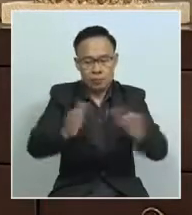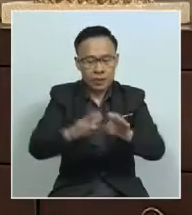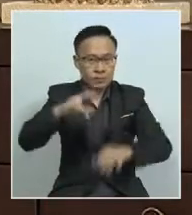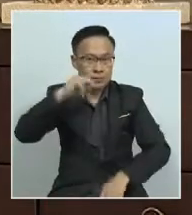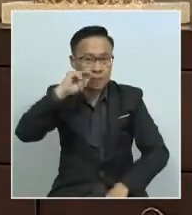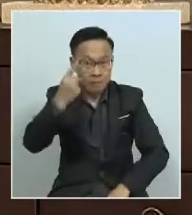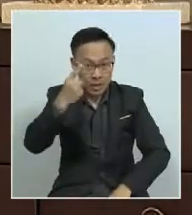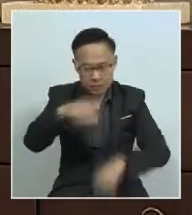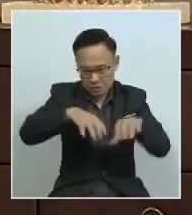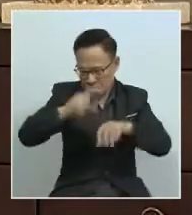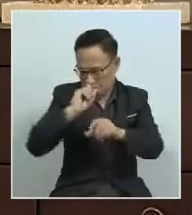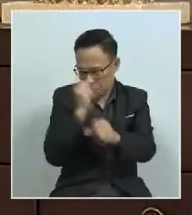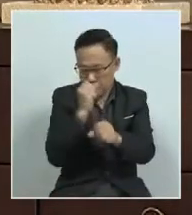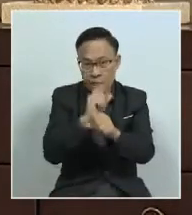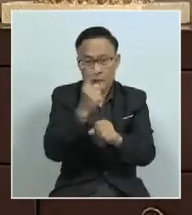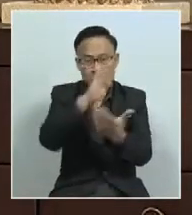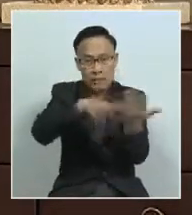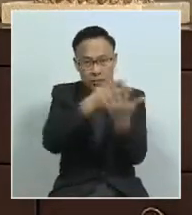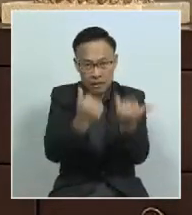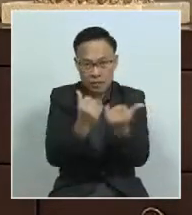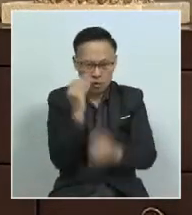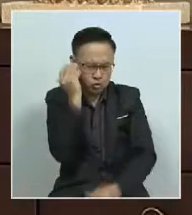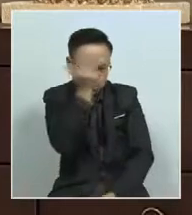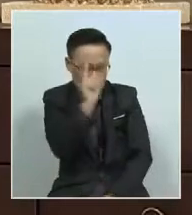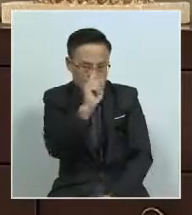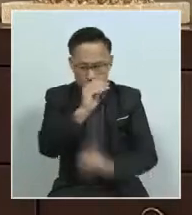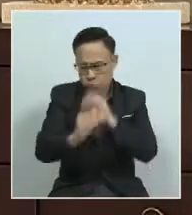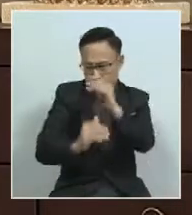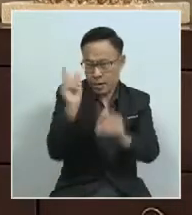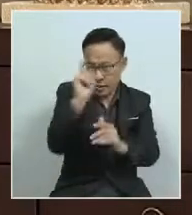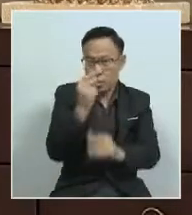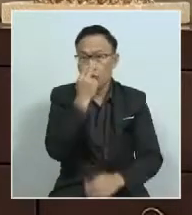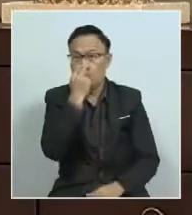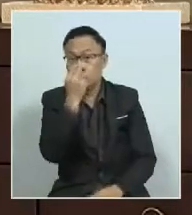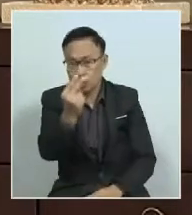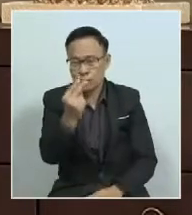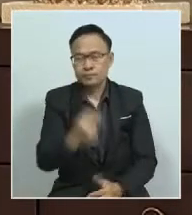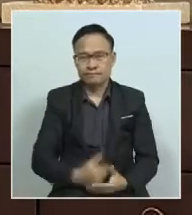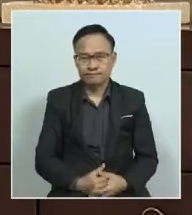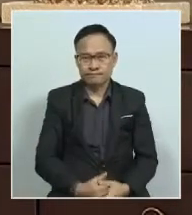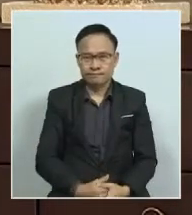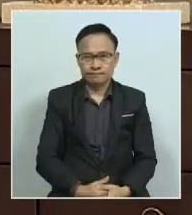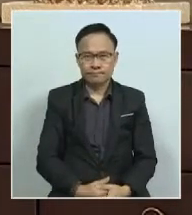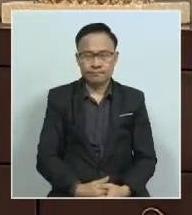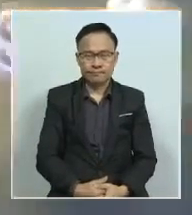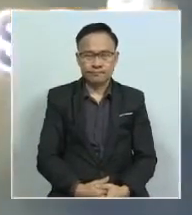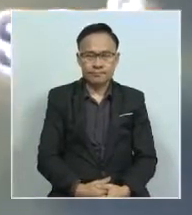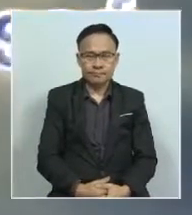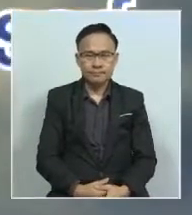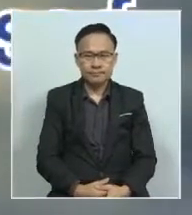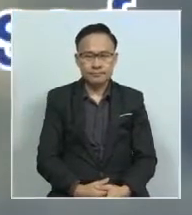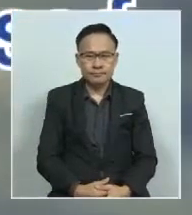ฟื้นฟูตามแผนที่อนุมัติในวันนี้แล้วสิ่งที่เราจะเห็นสิ่งที่จะเกิดขึ้นในอนาคตคืออะไรค่ะ